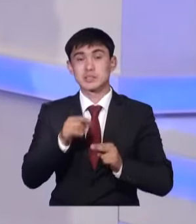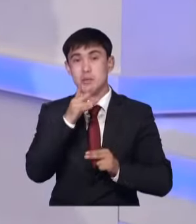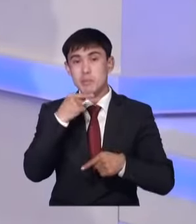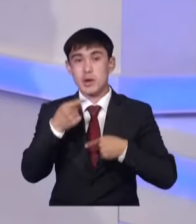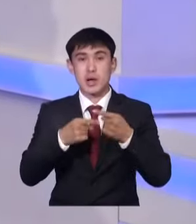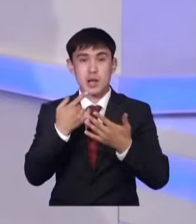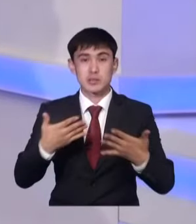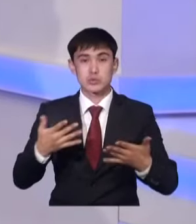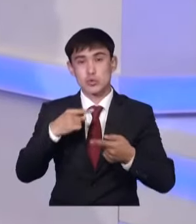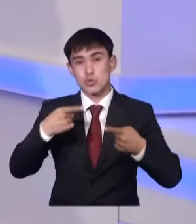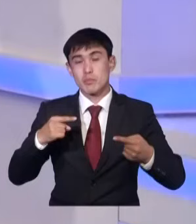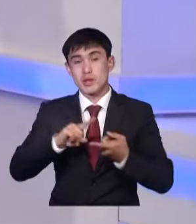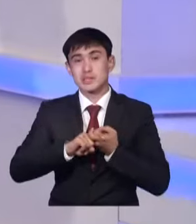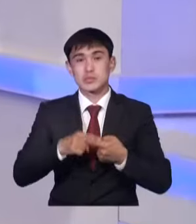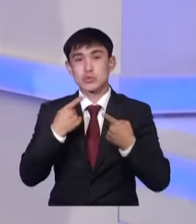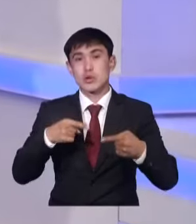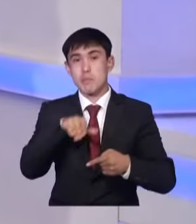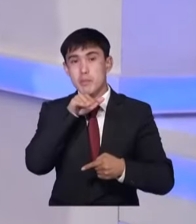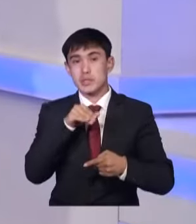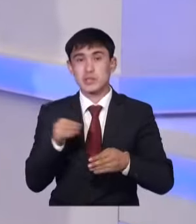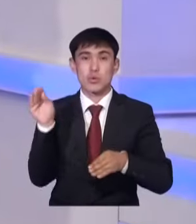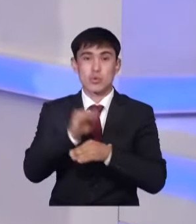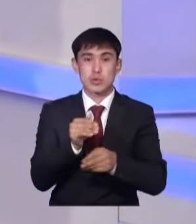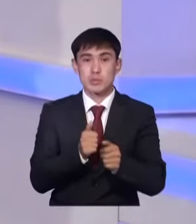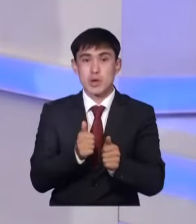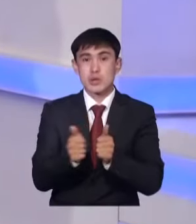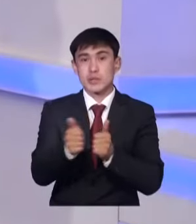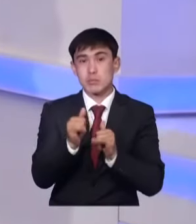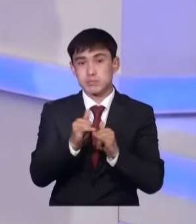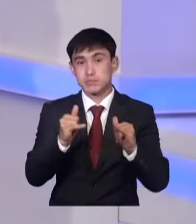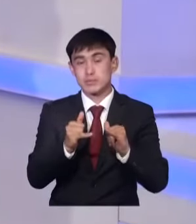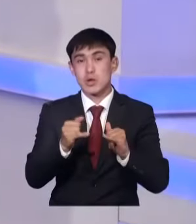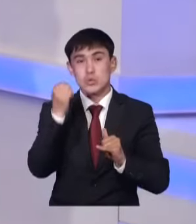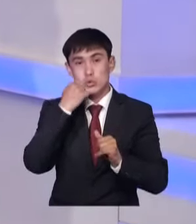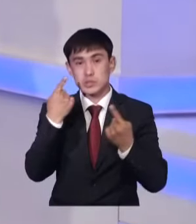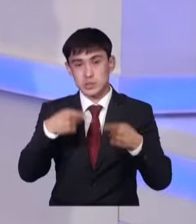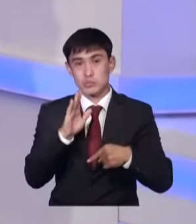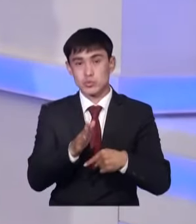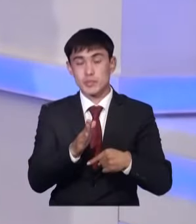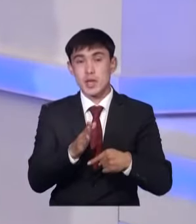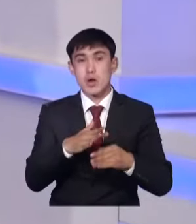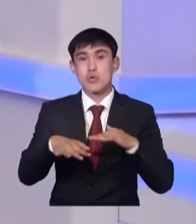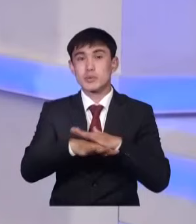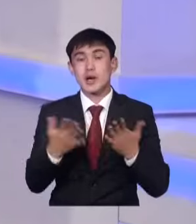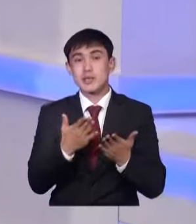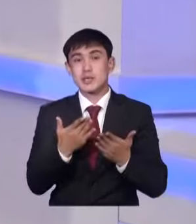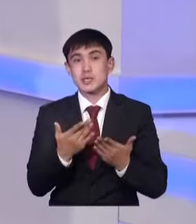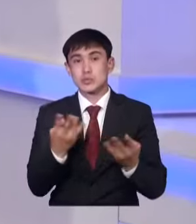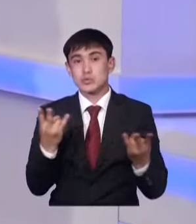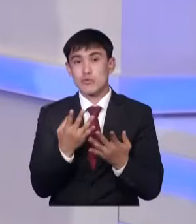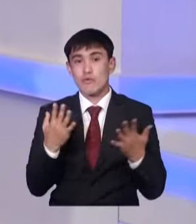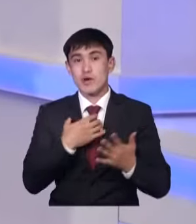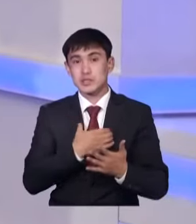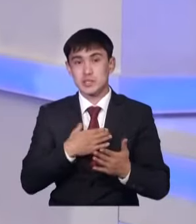ғаламның түрленуіне байланысты түрлі мамандықтарға тар толығып, озығы дамып, тозығы жаңғырып келеді. Ал өңірімізде қандай салалар сұранысқа ие,